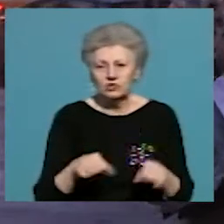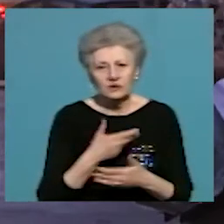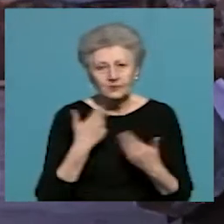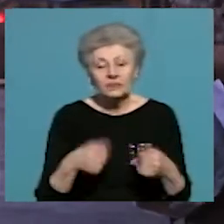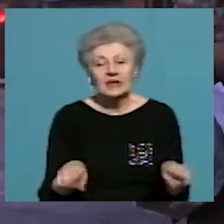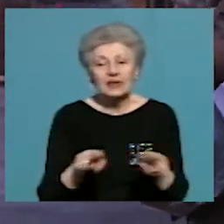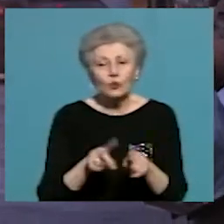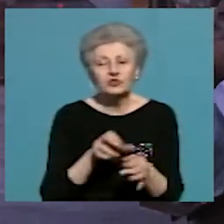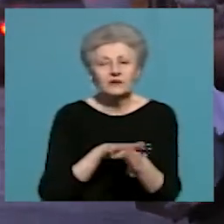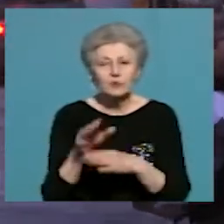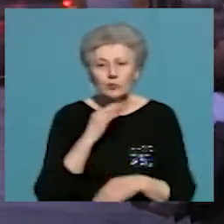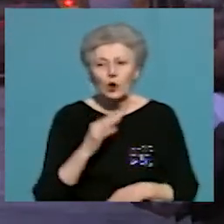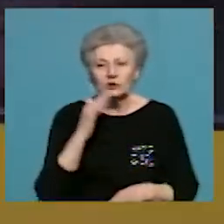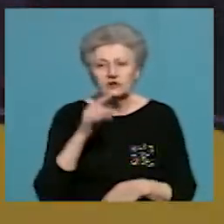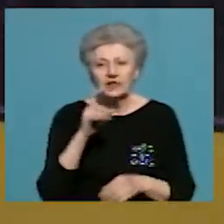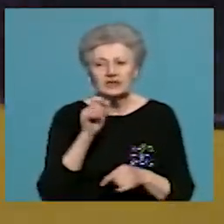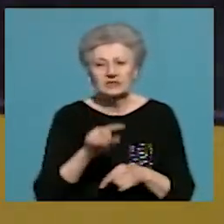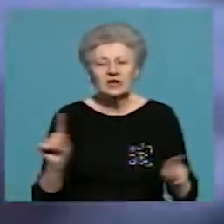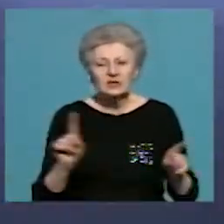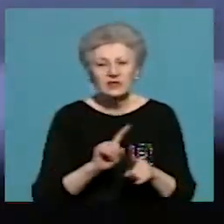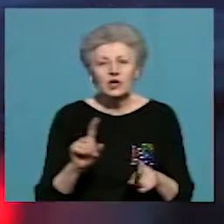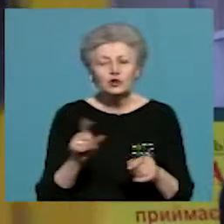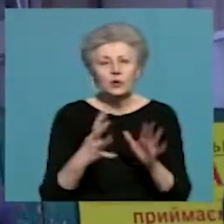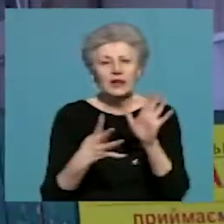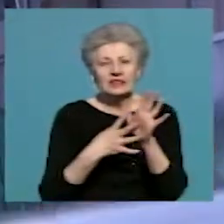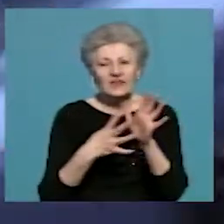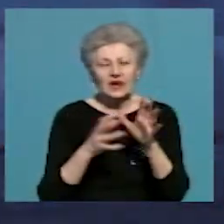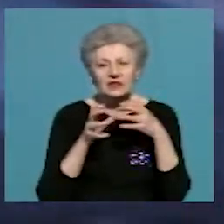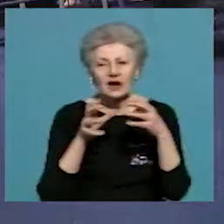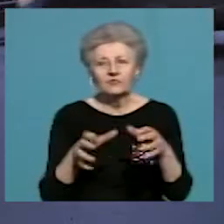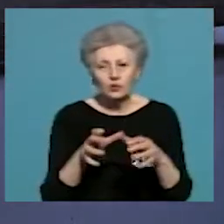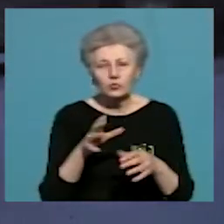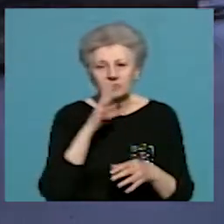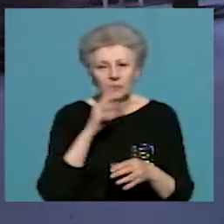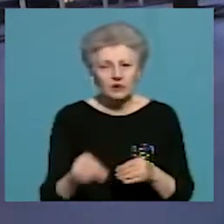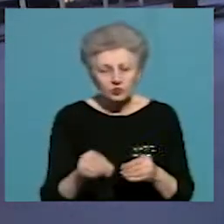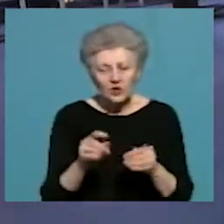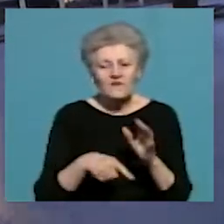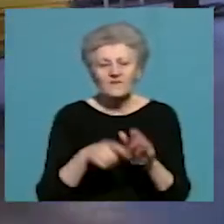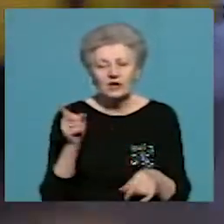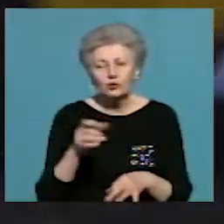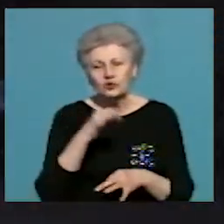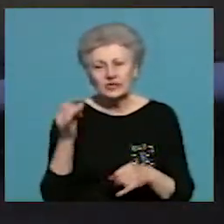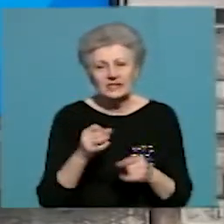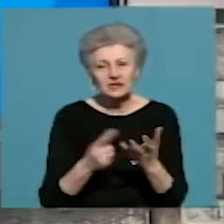на виконкомі проголосували за те, щоб виключити 9-й автобусний маршрут з переліку громадського транспорту.